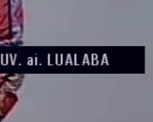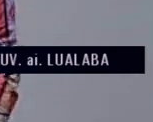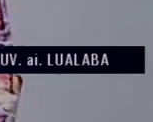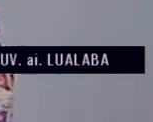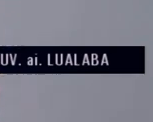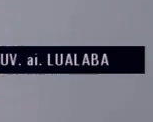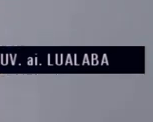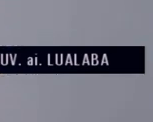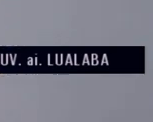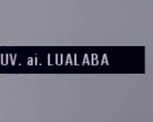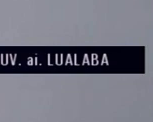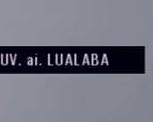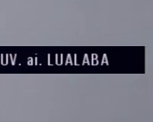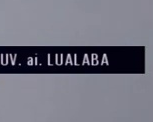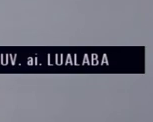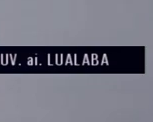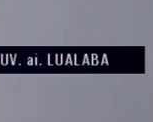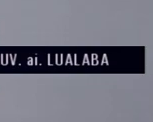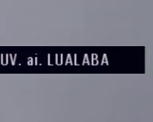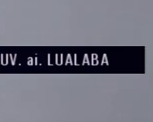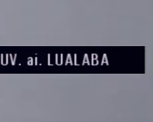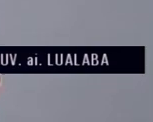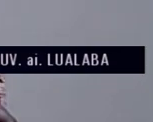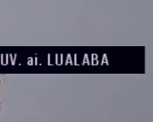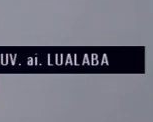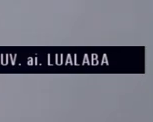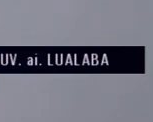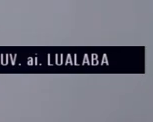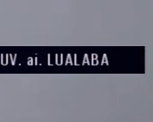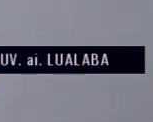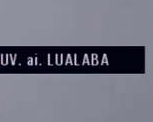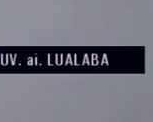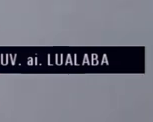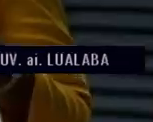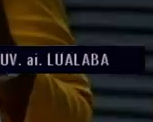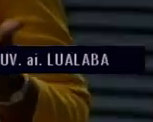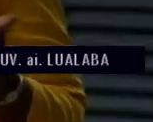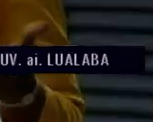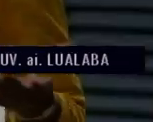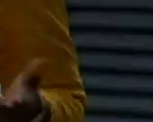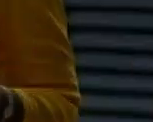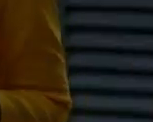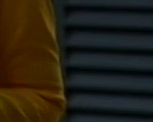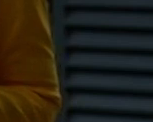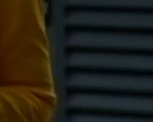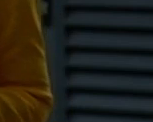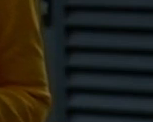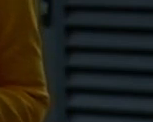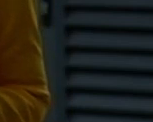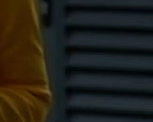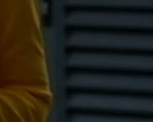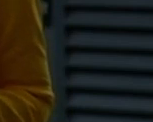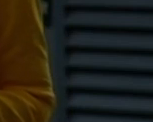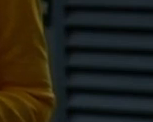nous avons construit ces bâtiments dans un champ. Et voilà, aujourd'hui, au bout de 2 ans... Vous avez donné la valeur ajoutée à... Nous nous avons donné une grande